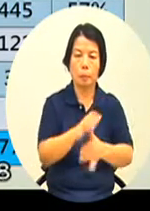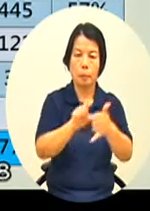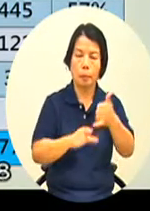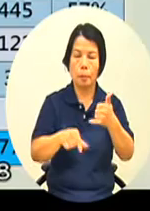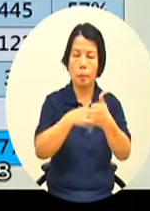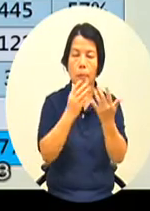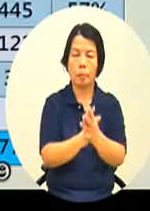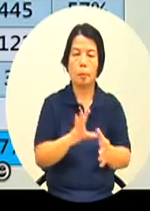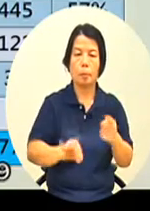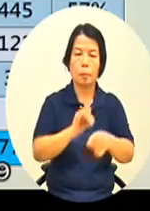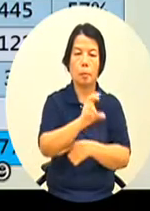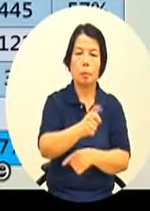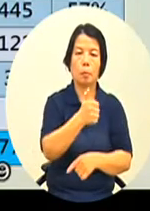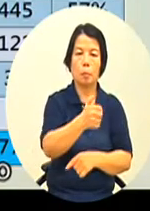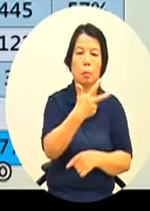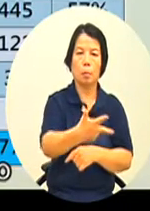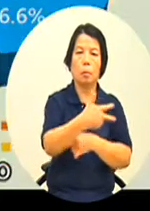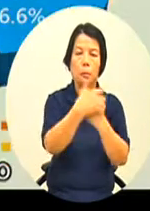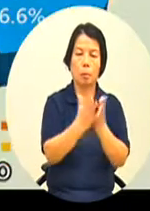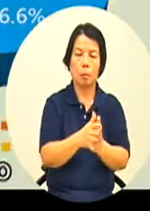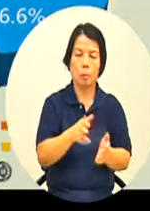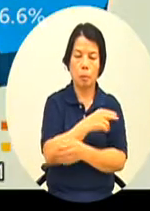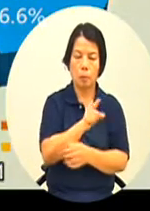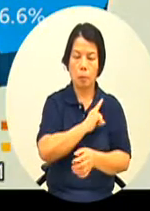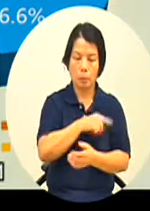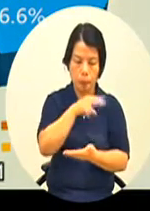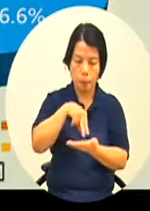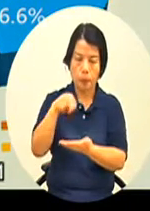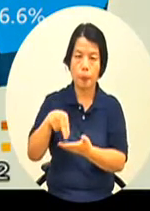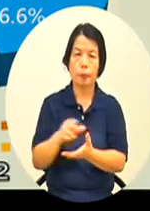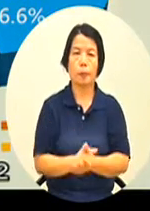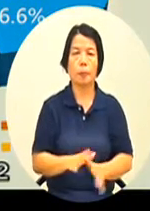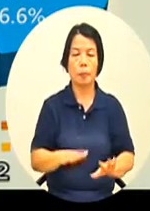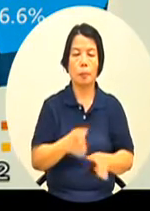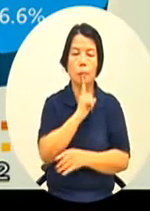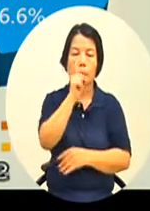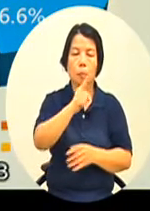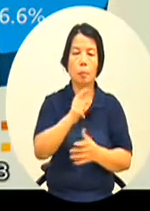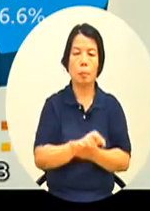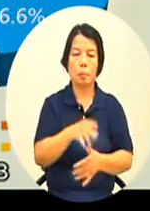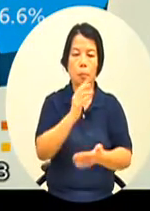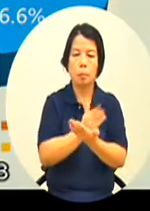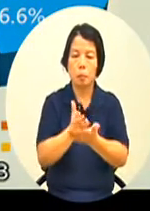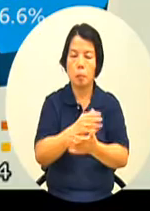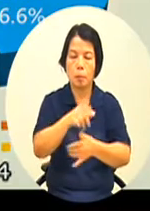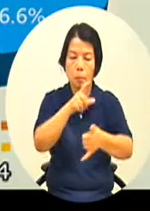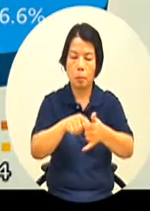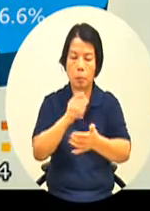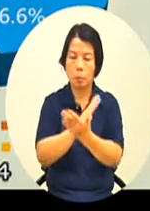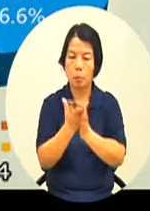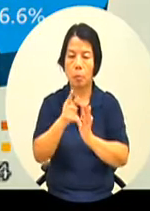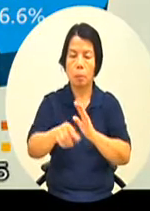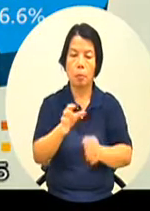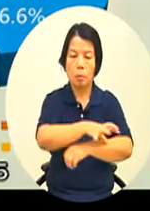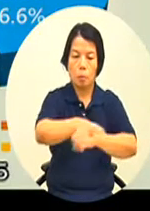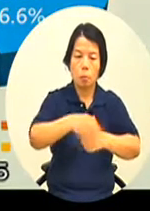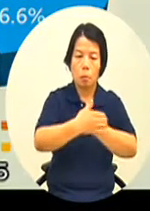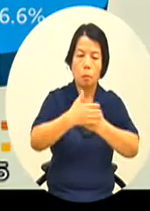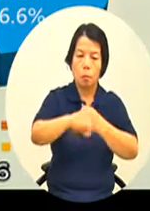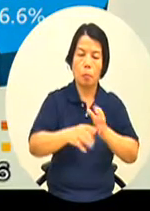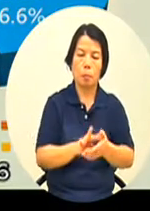数57%，其余请参阅。在书院审议类别部分呢，环保类